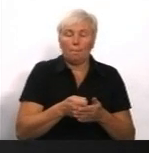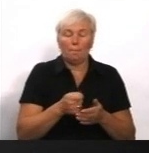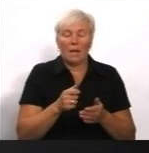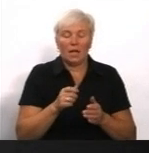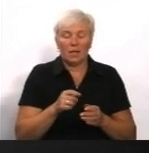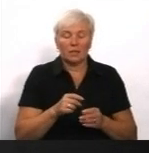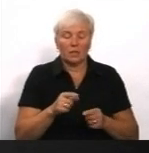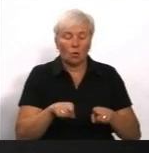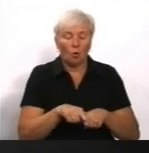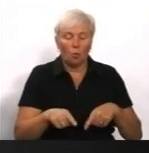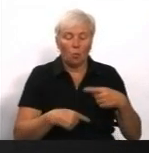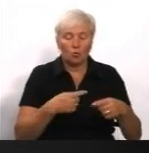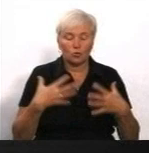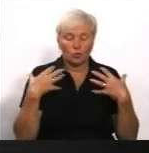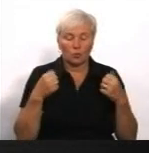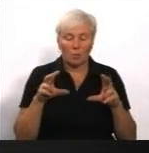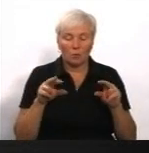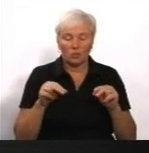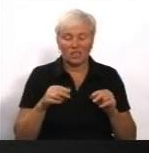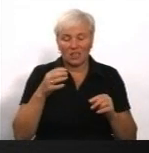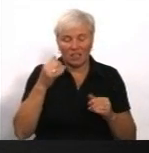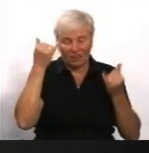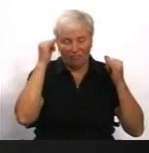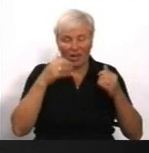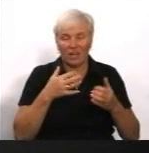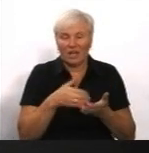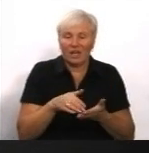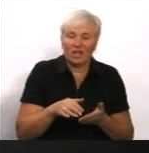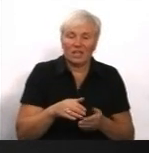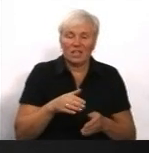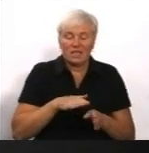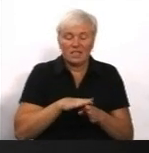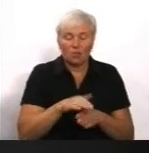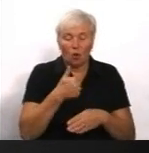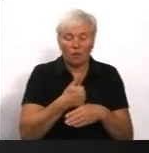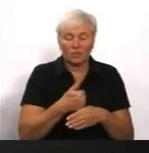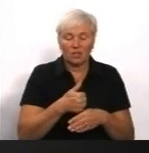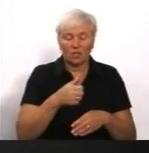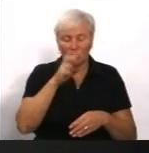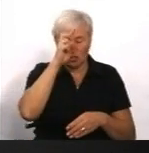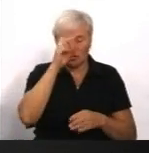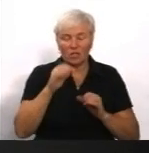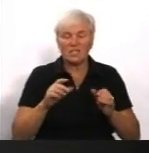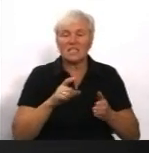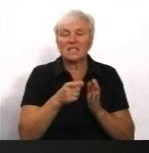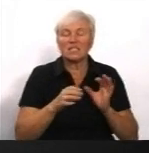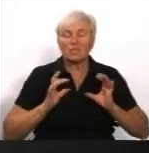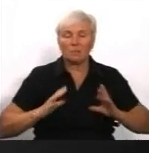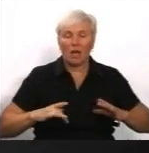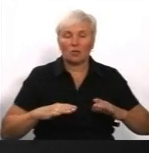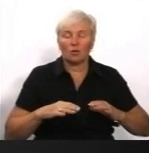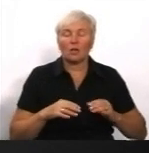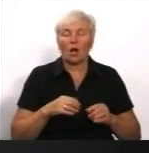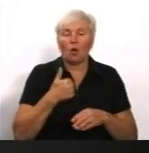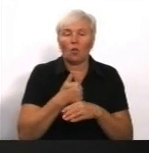походження, здоров'я та благополуччя тварин здійснює повноваження головного державного інспектора та головного державного ветеринарного